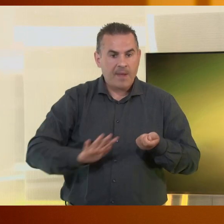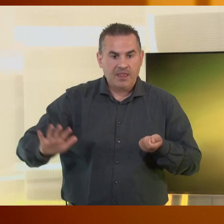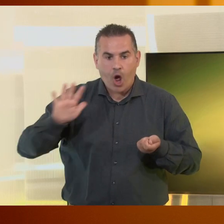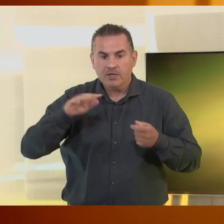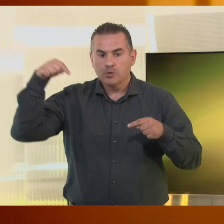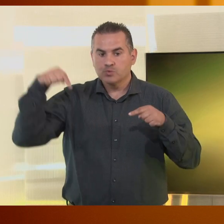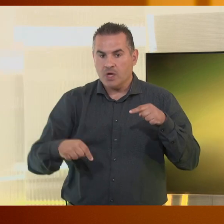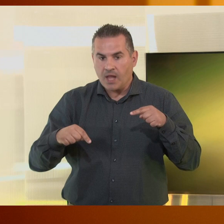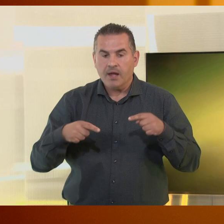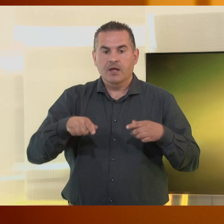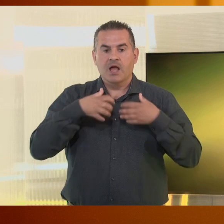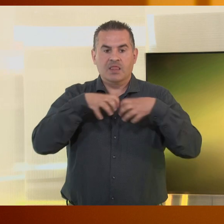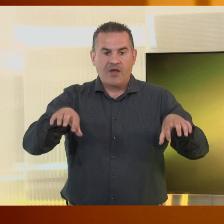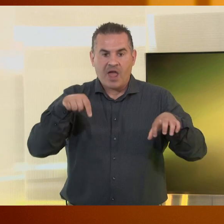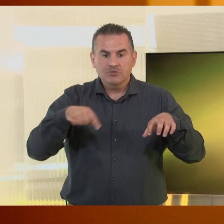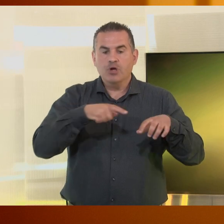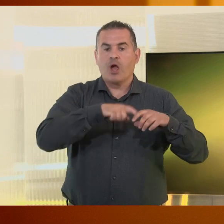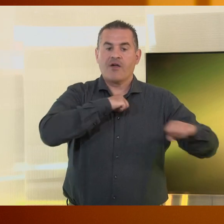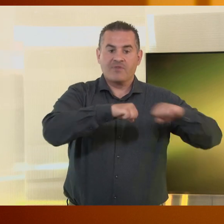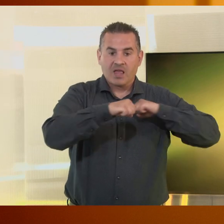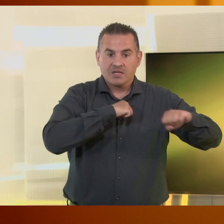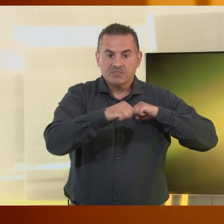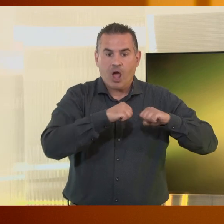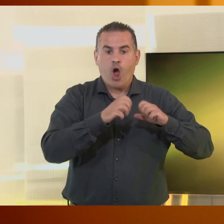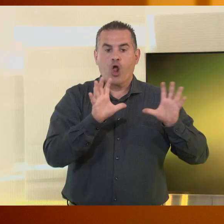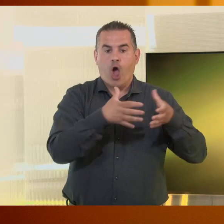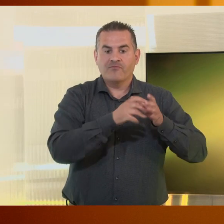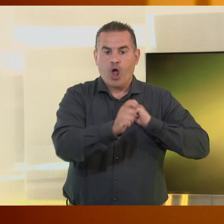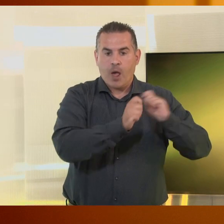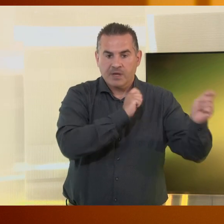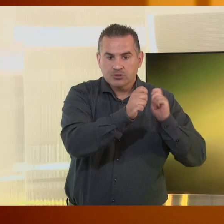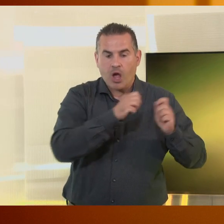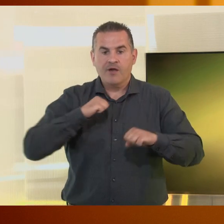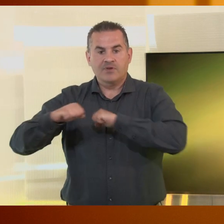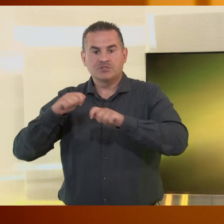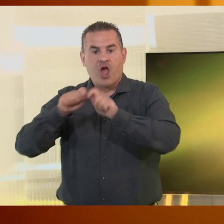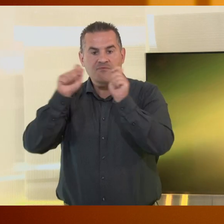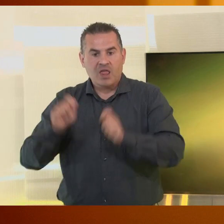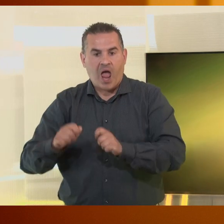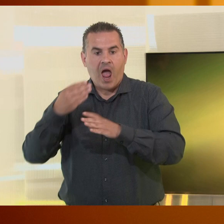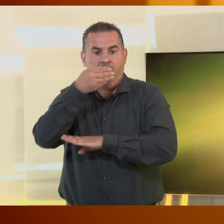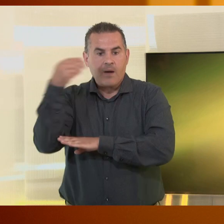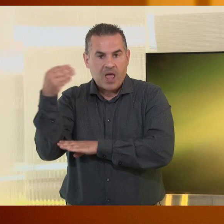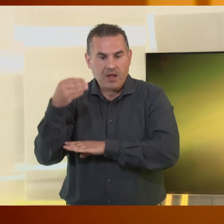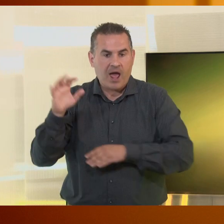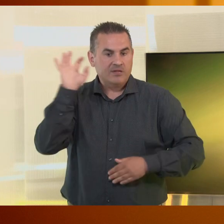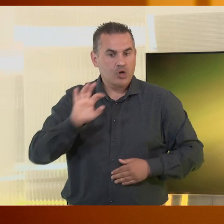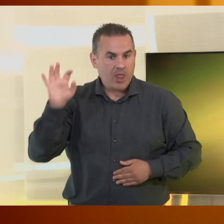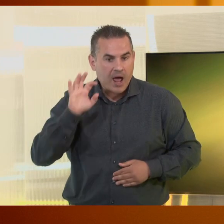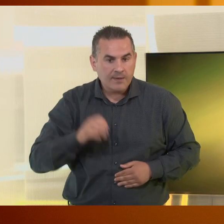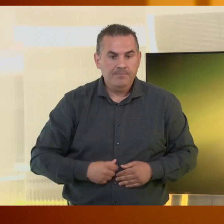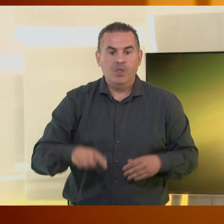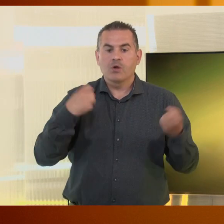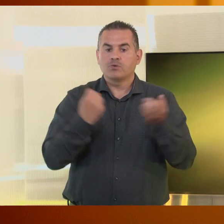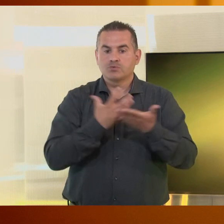sottolineare il diverso ruolo di Villa Devoto nella valutazione dell'accordo tra le società di gestione dei tre scali più importanti dell'isola. Il presidente